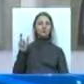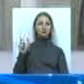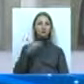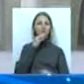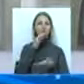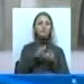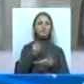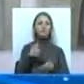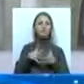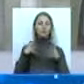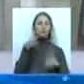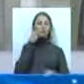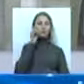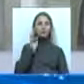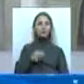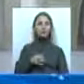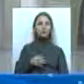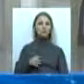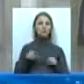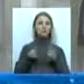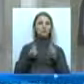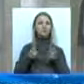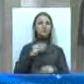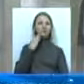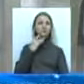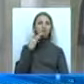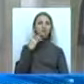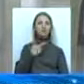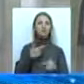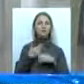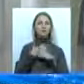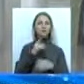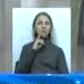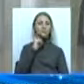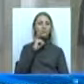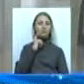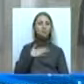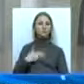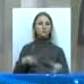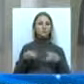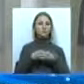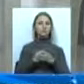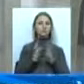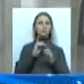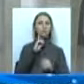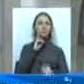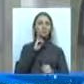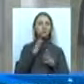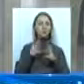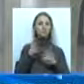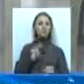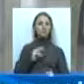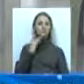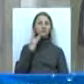жағдай, яғни жастардың дамуына, яғни өз-өздерін көрсетіп, тәжірибе жинауға барша мүмкіндікті жасап отыр ол